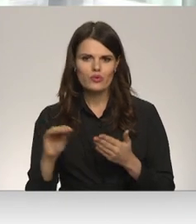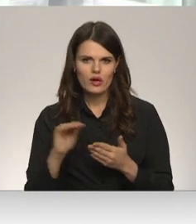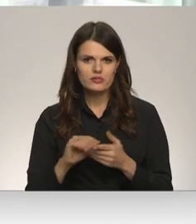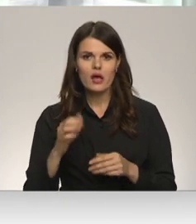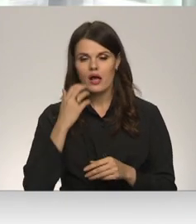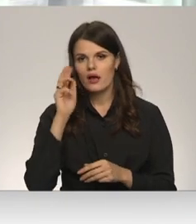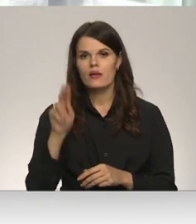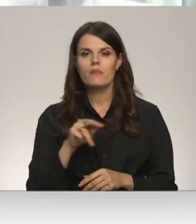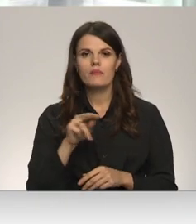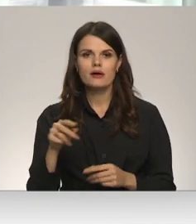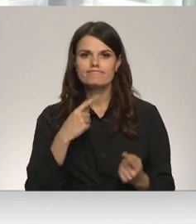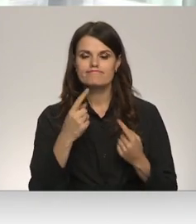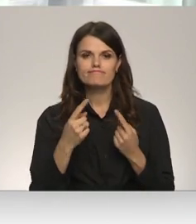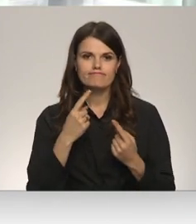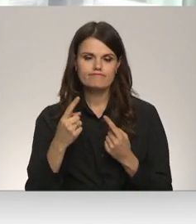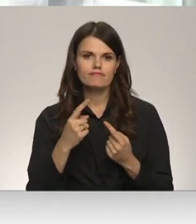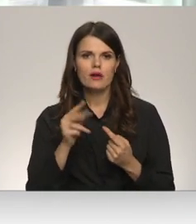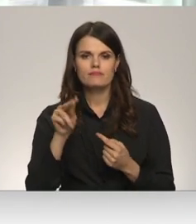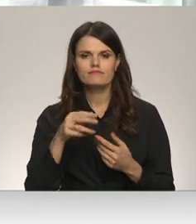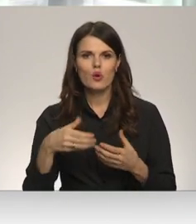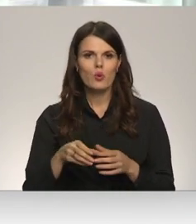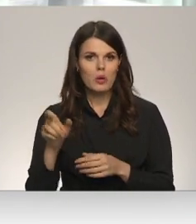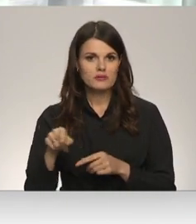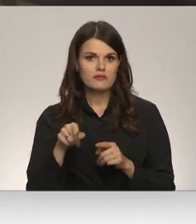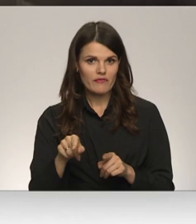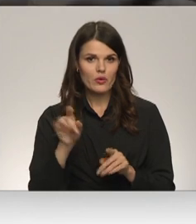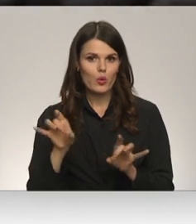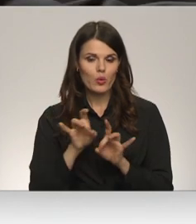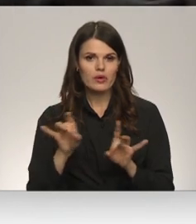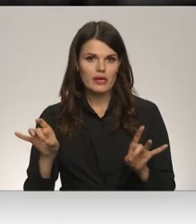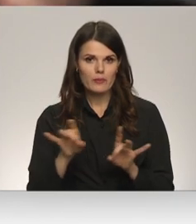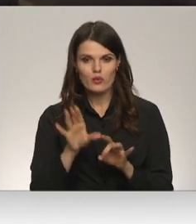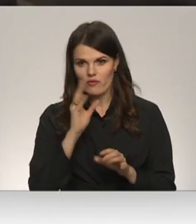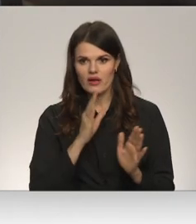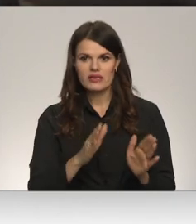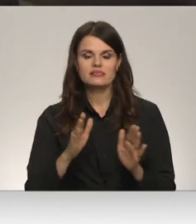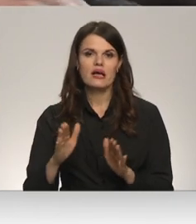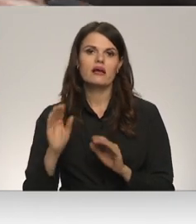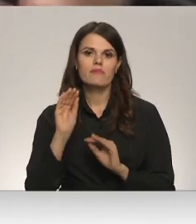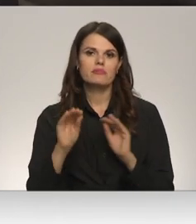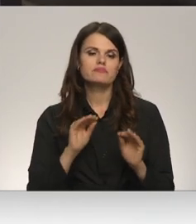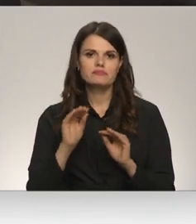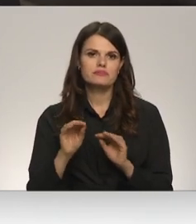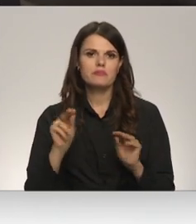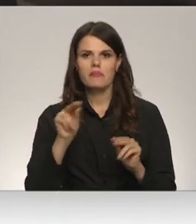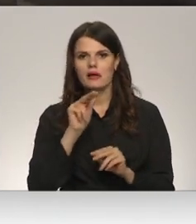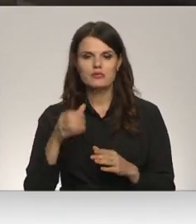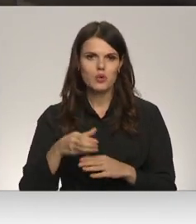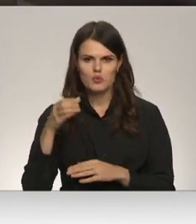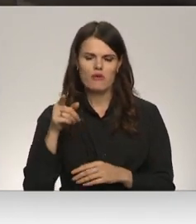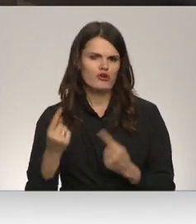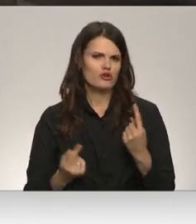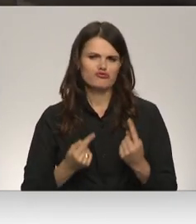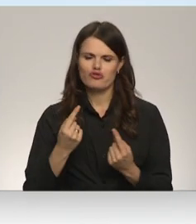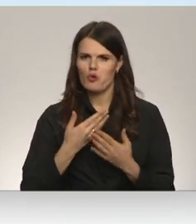mācītājs uzrunāja draudzes locekli Egitu Ķīviču, vai viņa Ukrainas himnu varētu sagatavot atskaņošanai baznīcas tornī, šaubu viņai